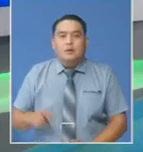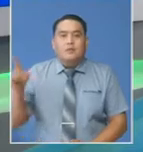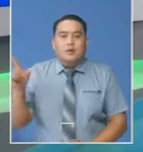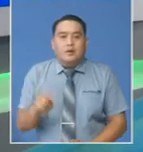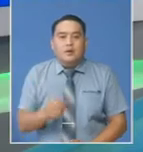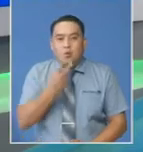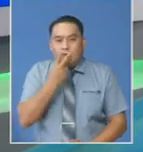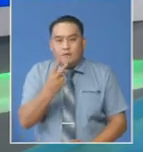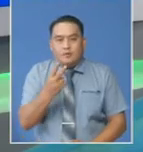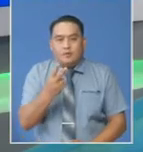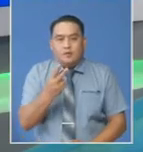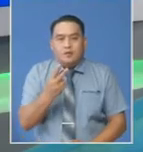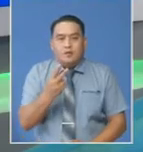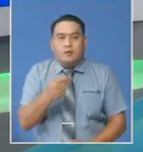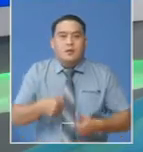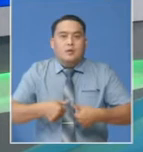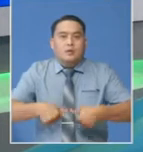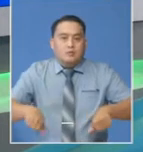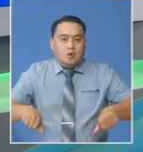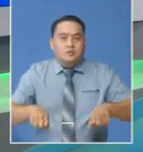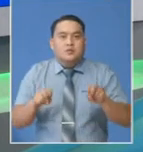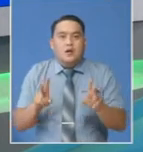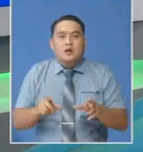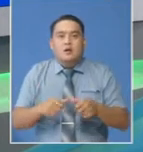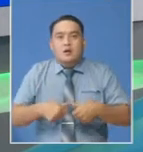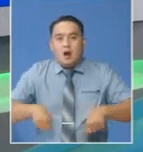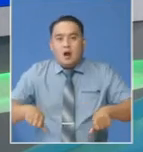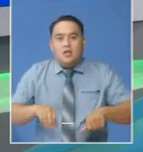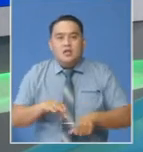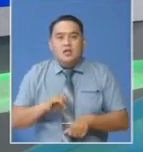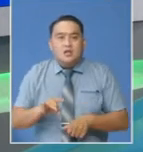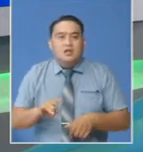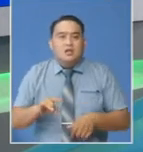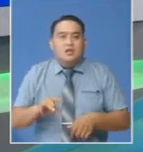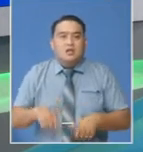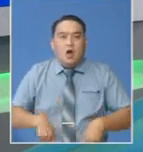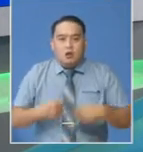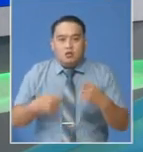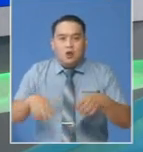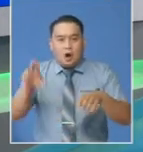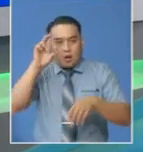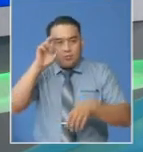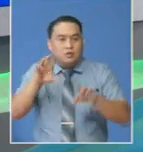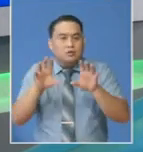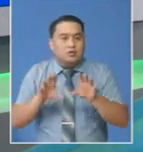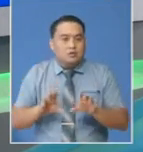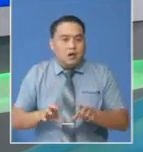Приехали, увидели и пожурили. Специальная комиссия выявила в Илийском районе нарушение закона о государственных